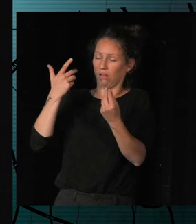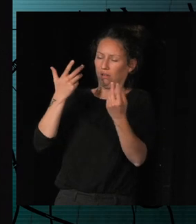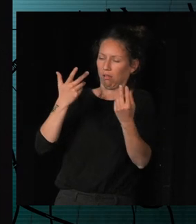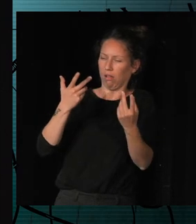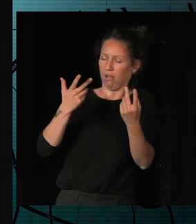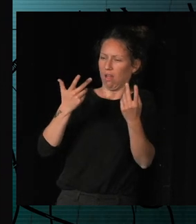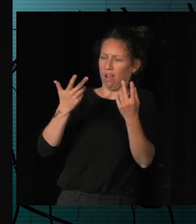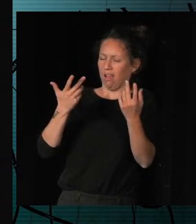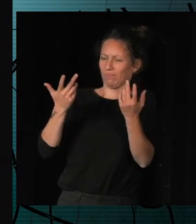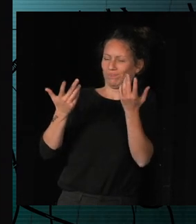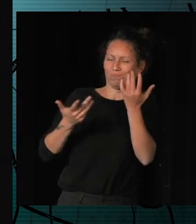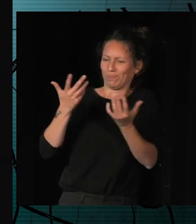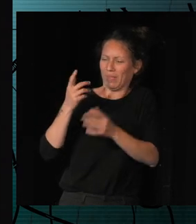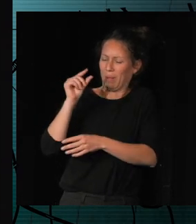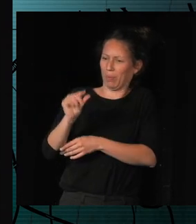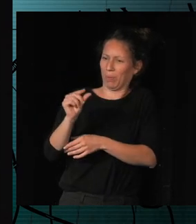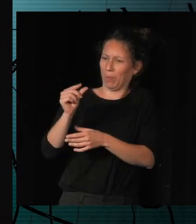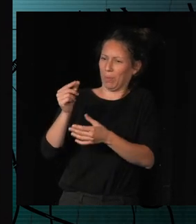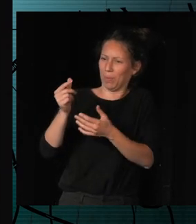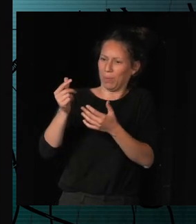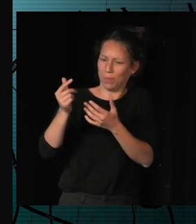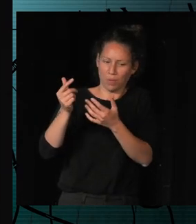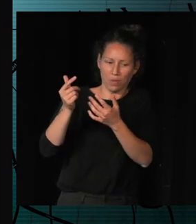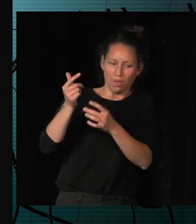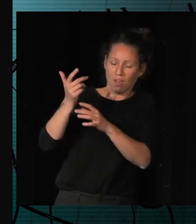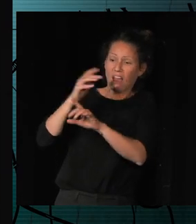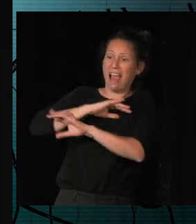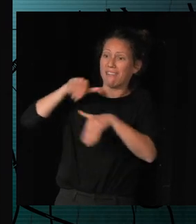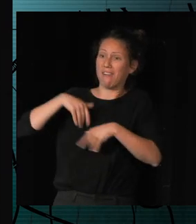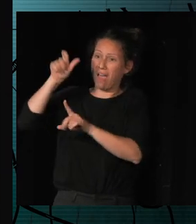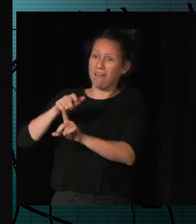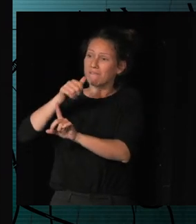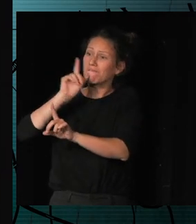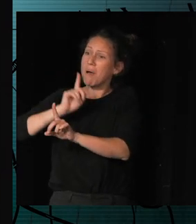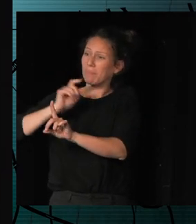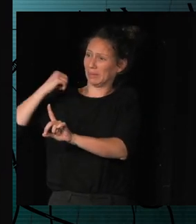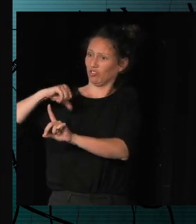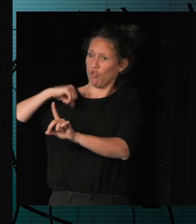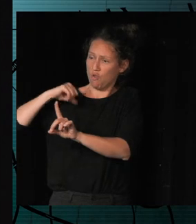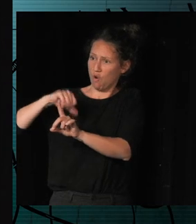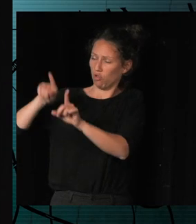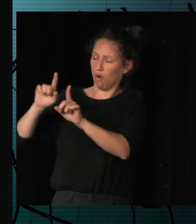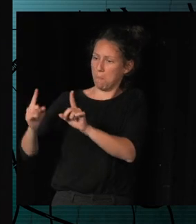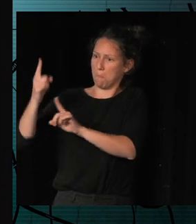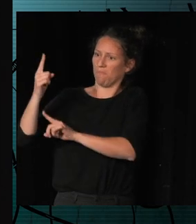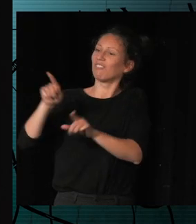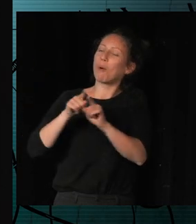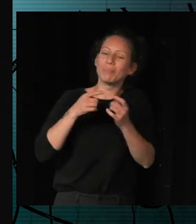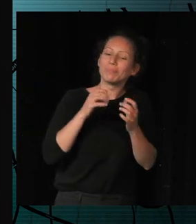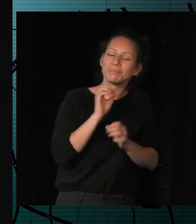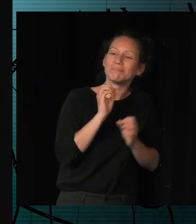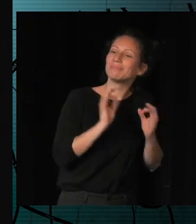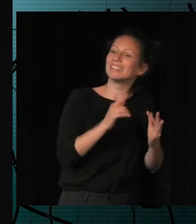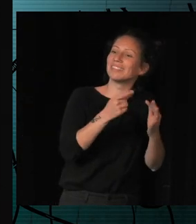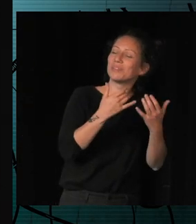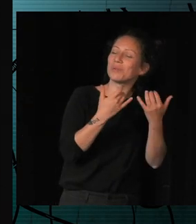grande méchante qui arrive à la fin comme un big boss de jeux vidéo je trouve que ça fait un peu un un pétard mouillé parce qu' il y a trop de trucs il y a trop d'enjeux à ce moment-là